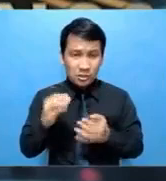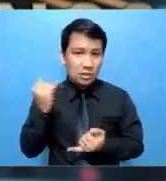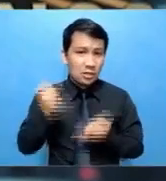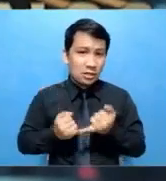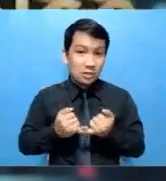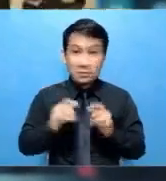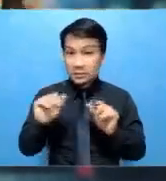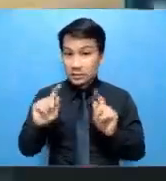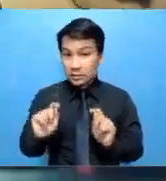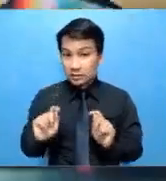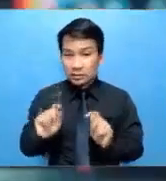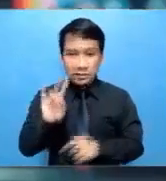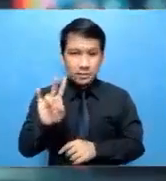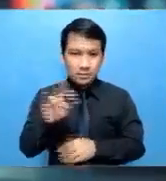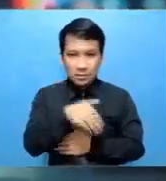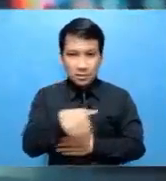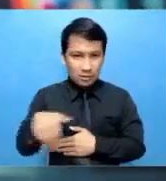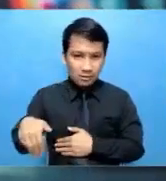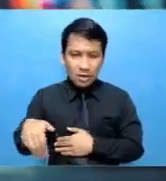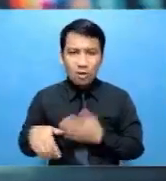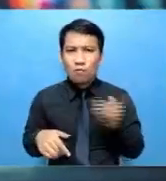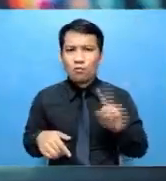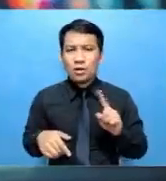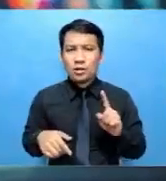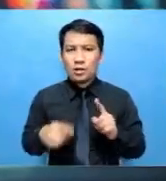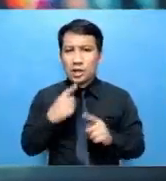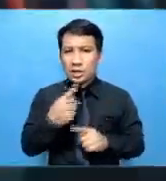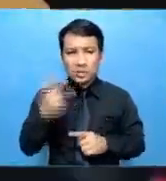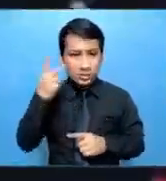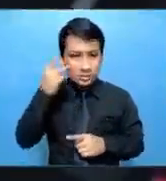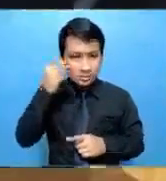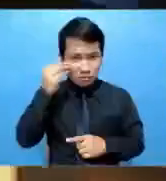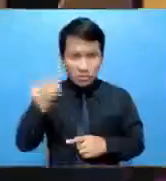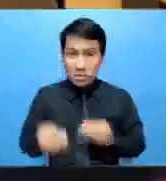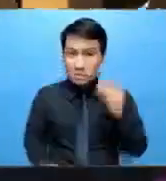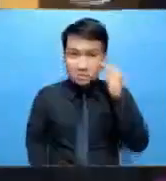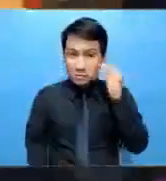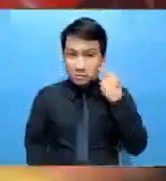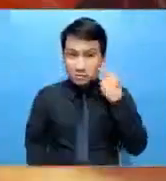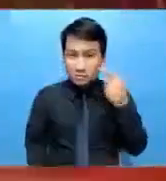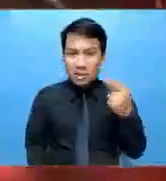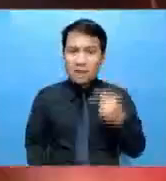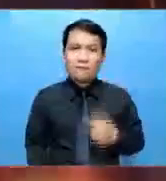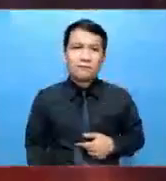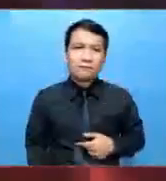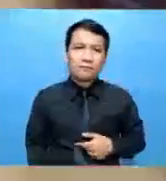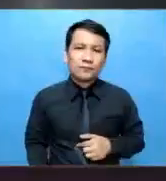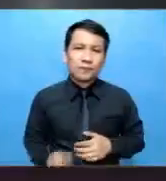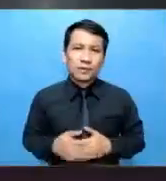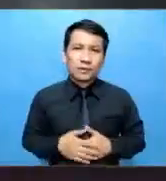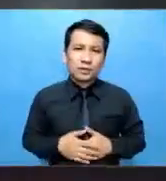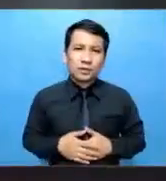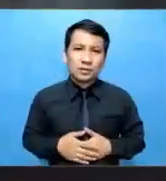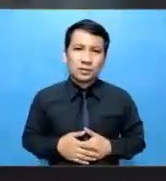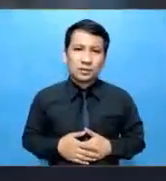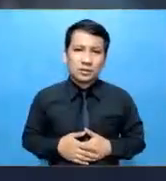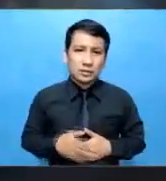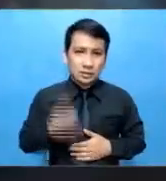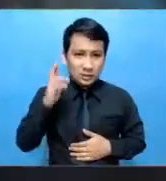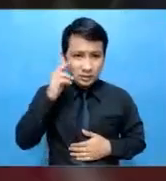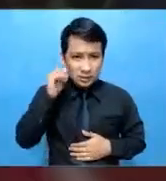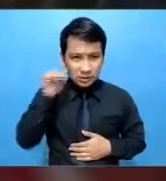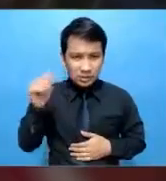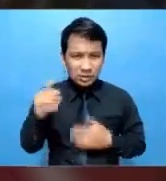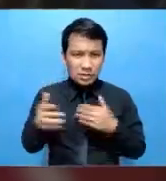Sabado, 7 p.m. kung saan hosted na Kim Molina at Mateo Goricelli. Ray Valera hits courtesy